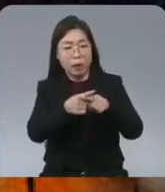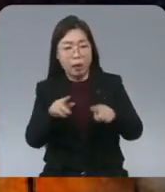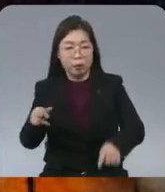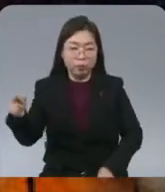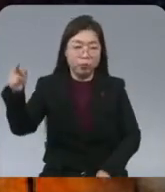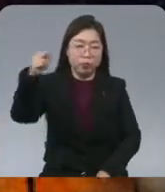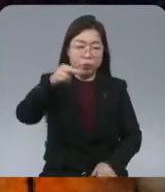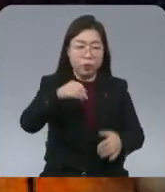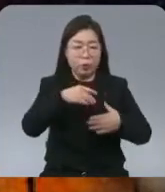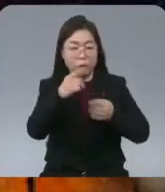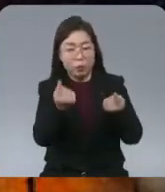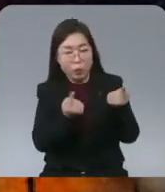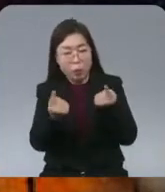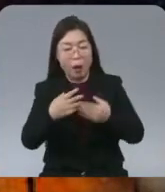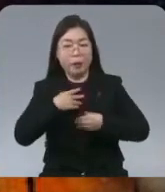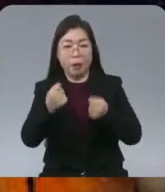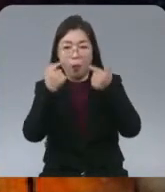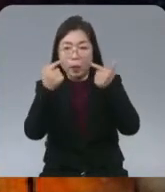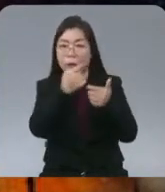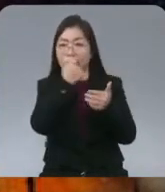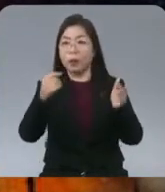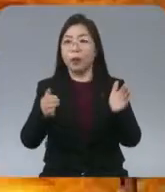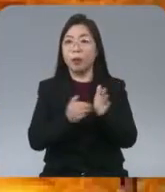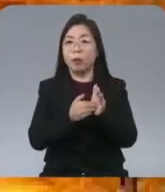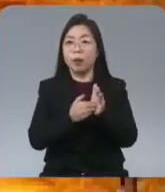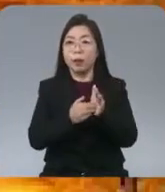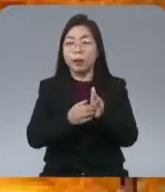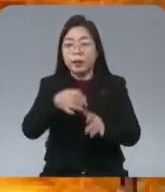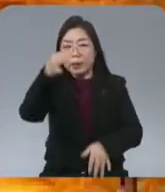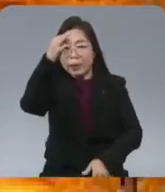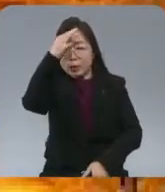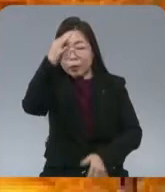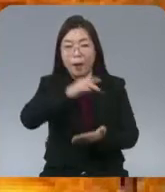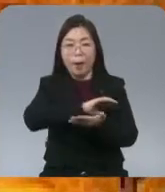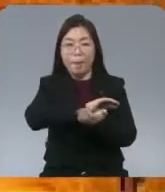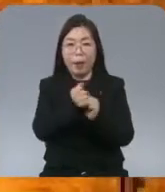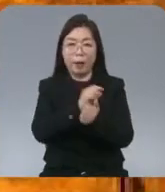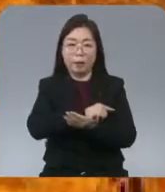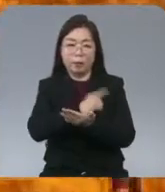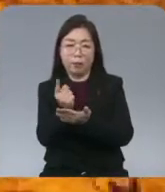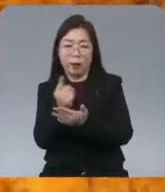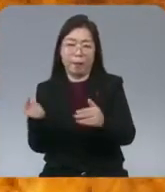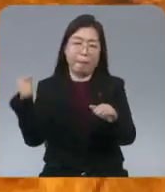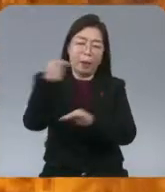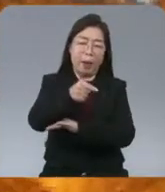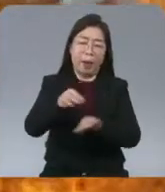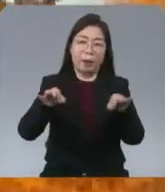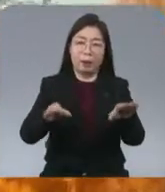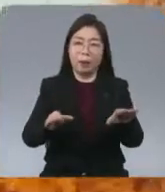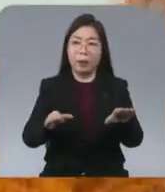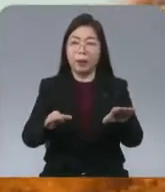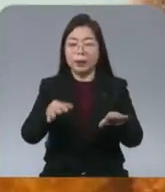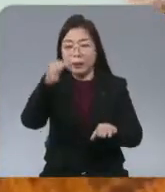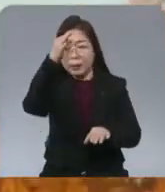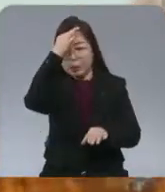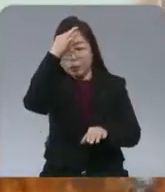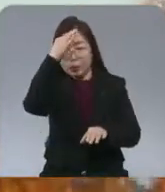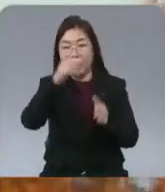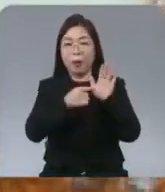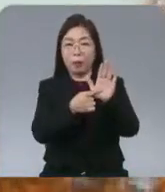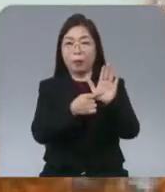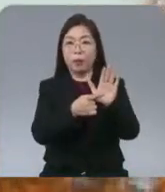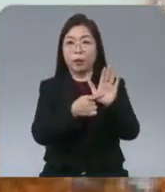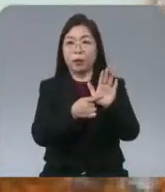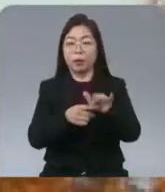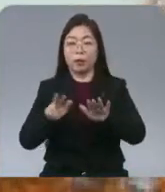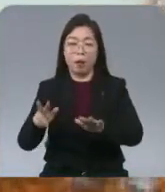行主动段的飞行可控性和稳定性，并对新引入的侧面机动技术的执行能力进行了评